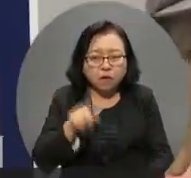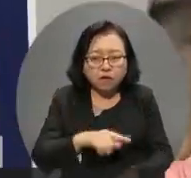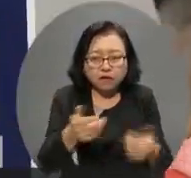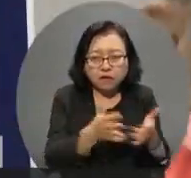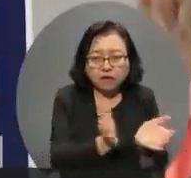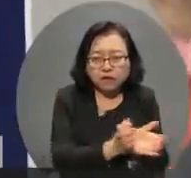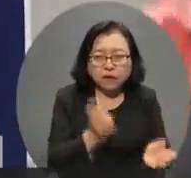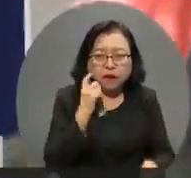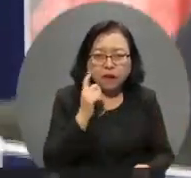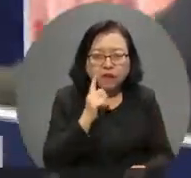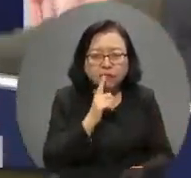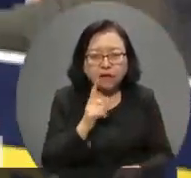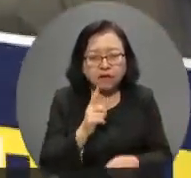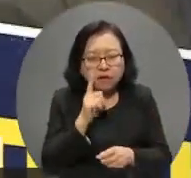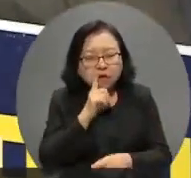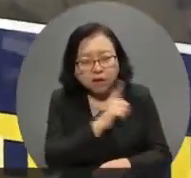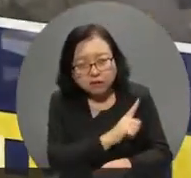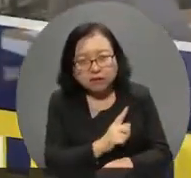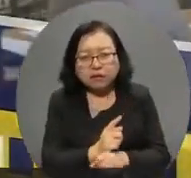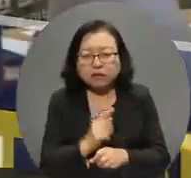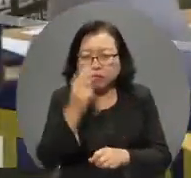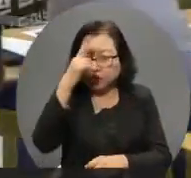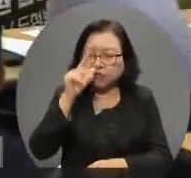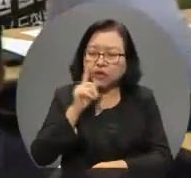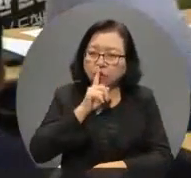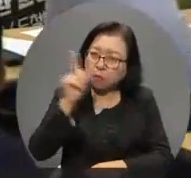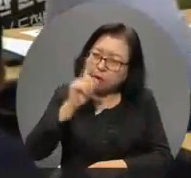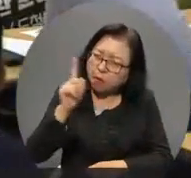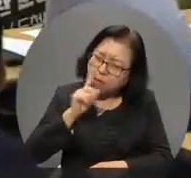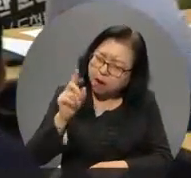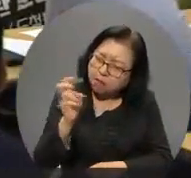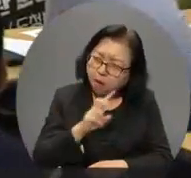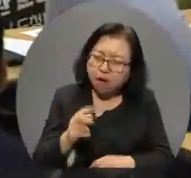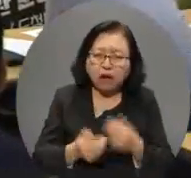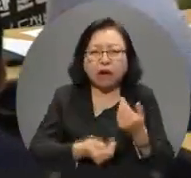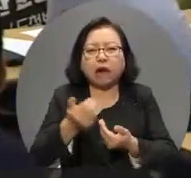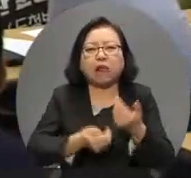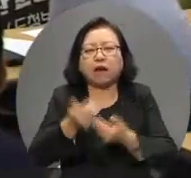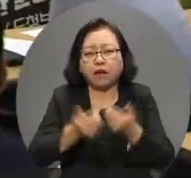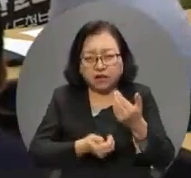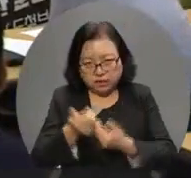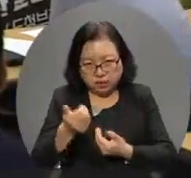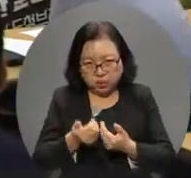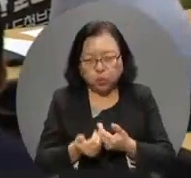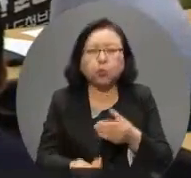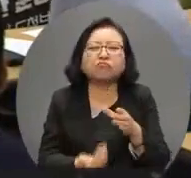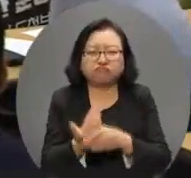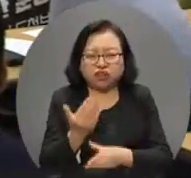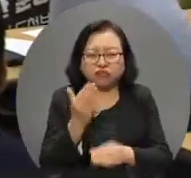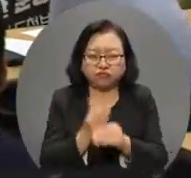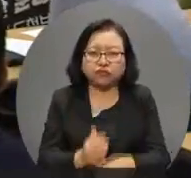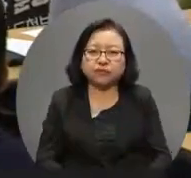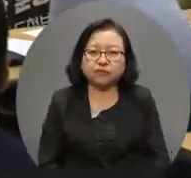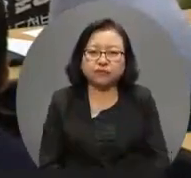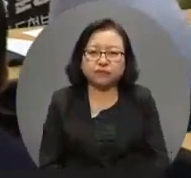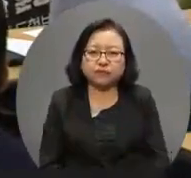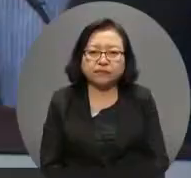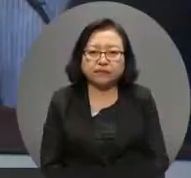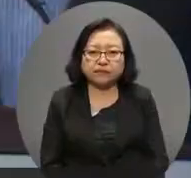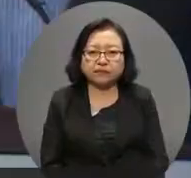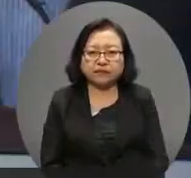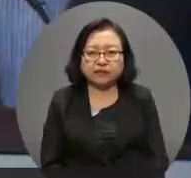경찰에 고발하는 등 주민 소환을 둘러싼 갈등도 본격화되고 있습니다. MBC 뉴스 김대웅입니다.